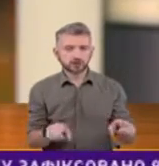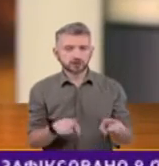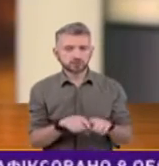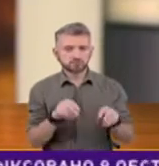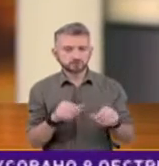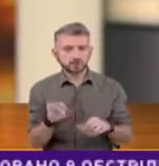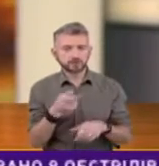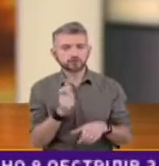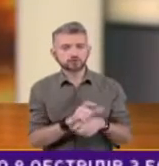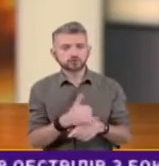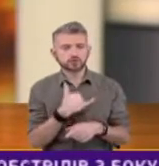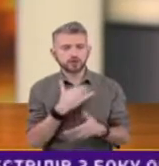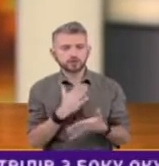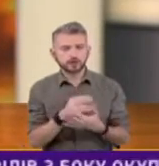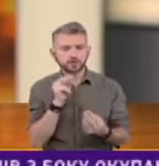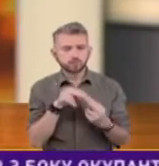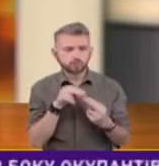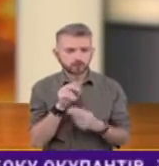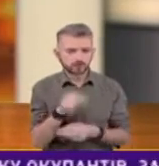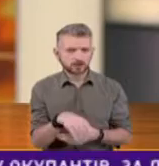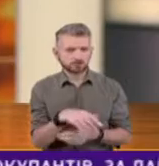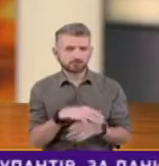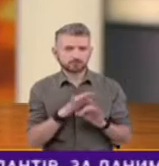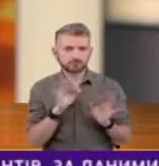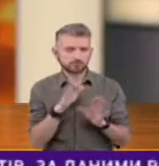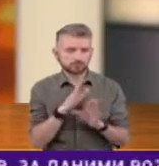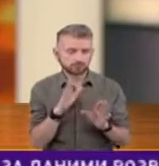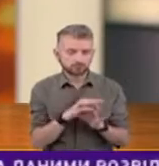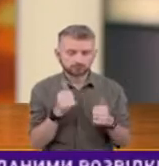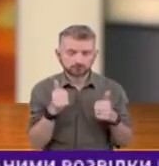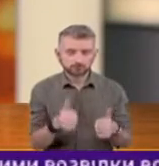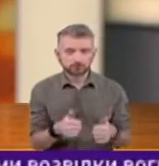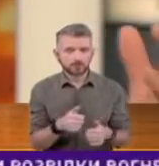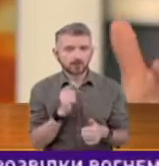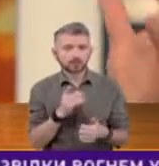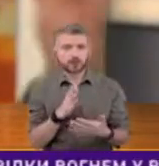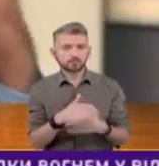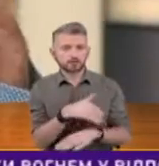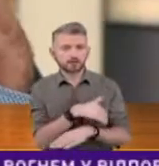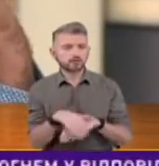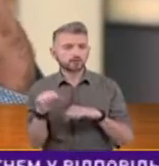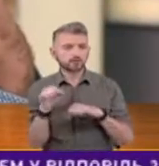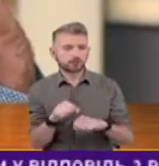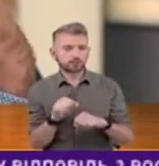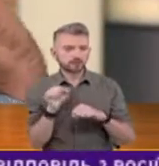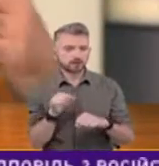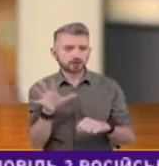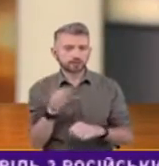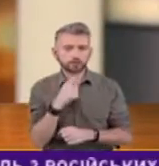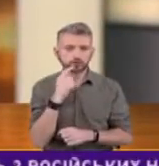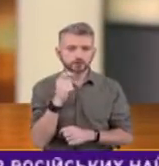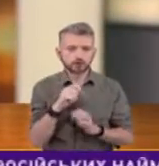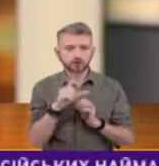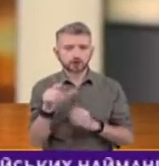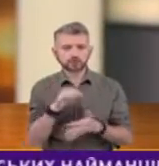Тим паче, що у нас там є бобри, ну, тобто надзвичайна екологія. Там проходить дамба, яка захищає якраз всю Воскресенку і Радужний від